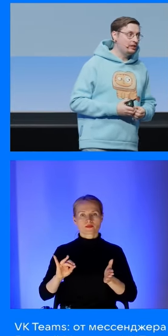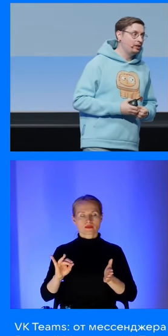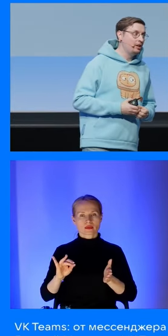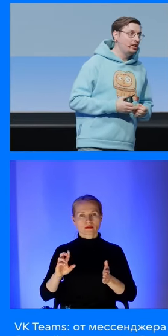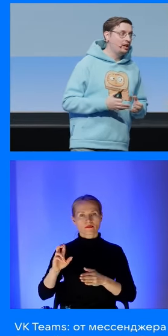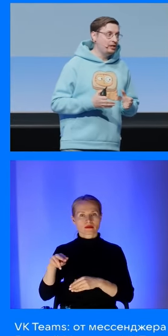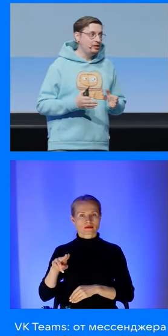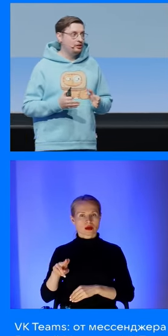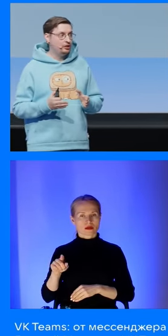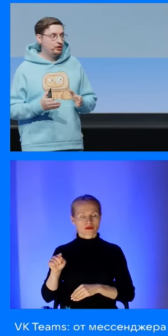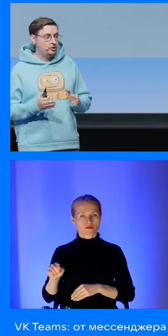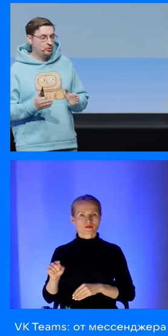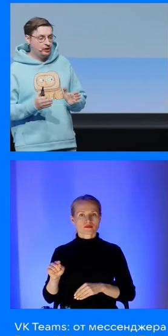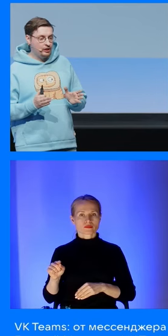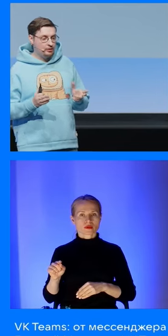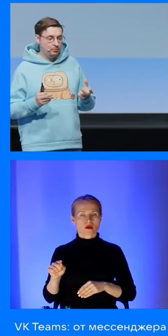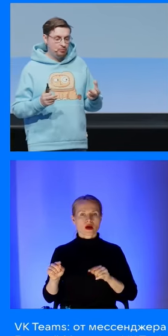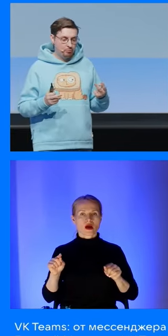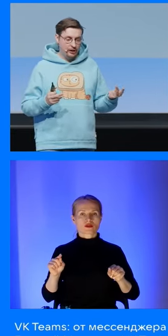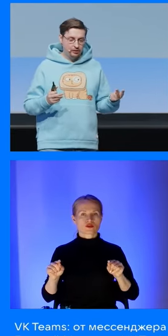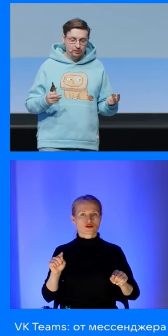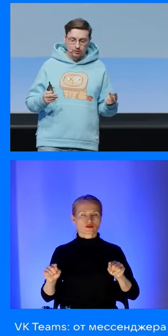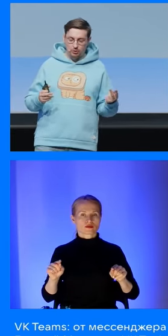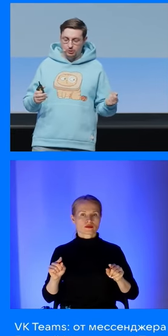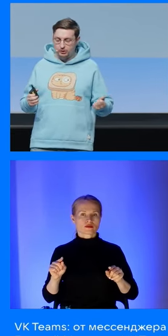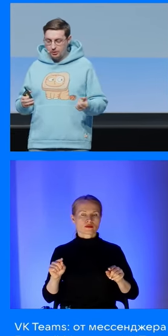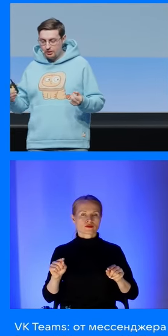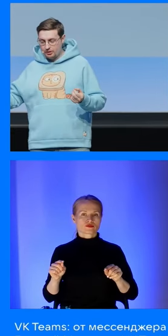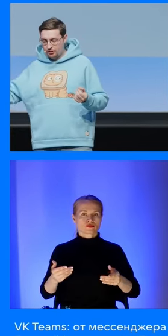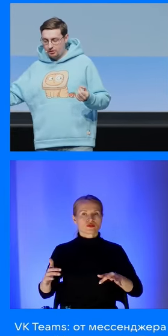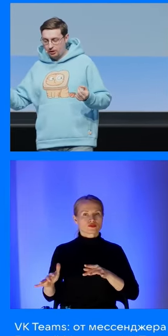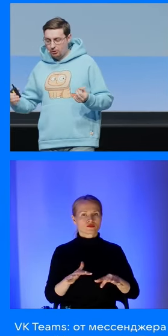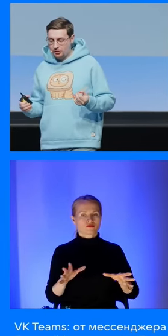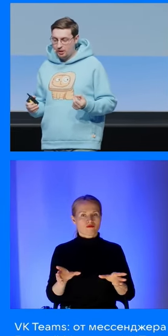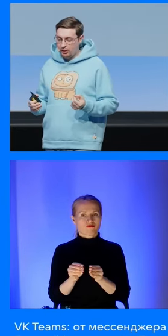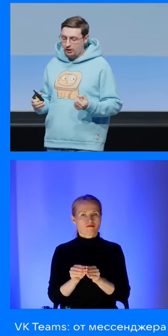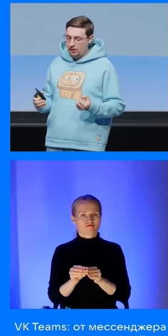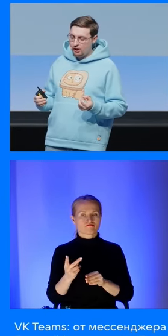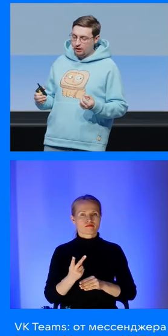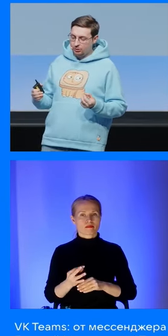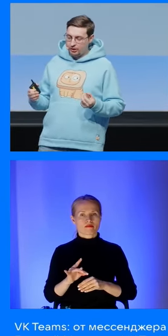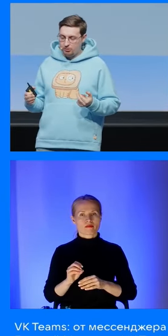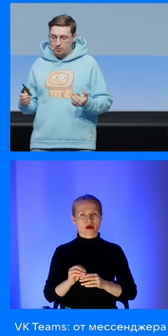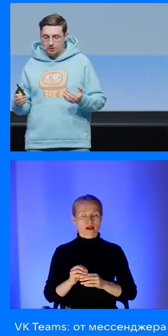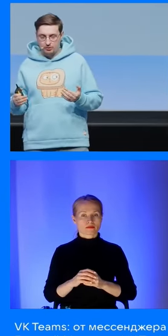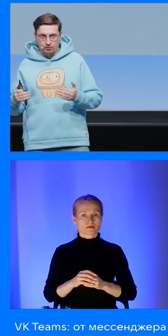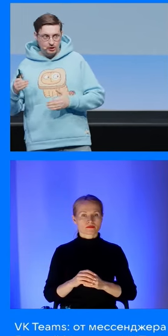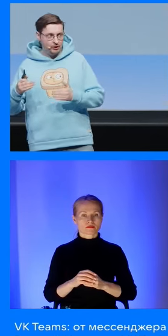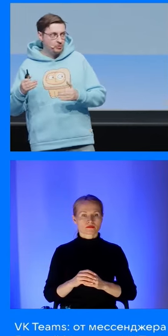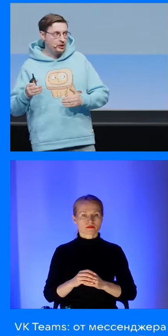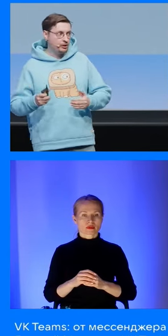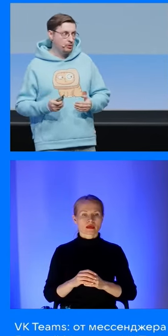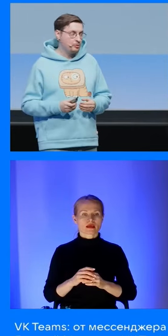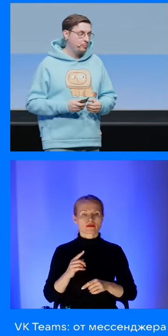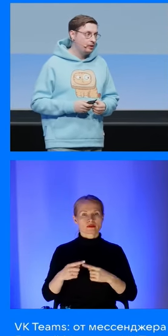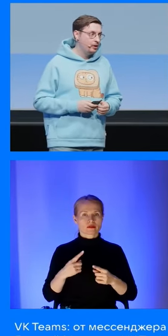базы данных, они живут всегда в паре, ходят с, какой, с репликой, которая, в общем-то, всегда в